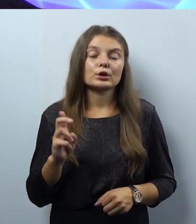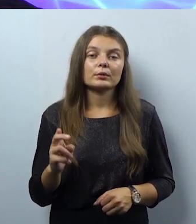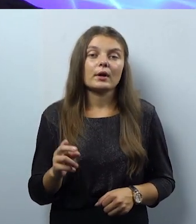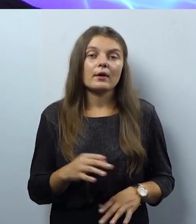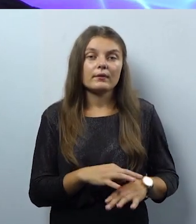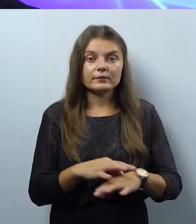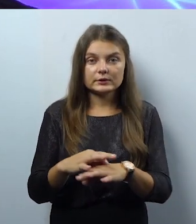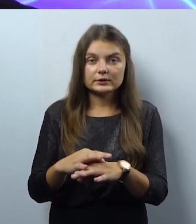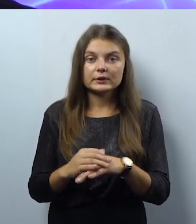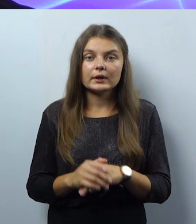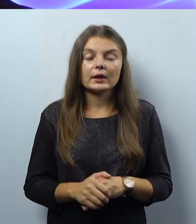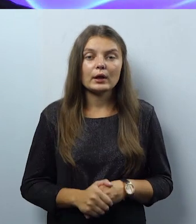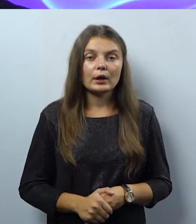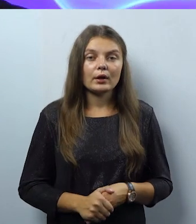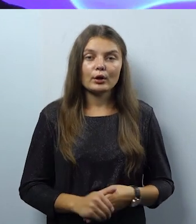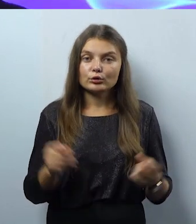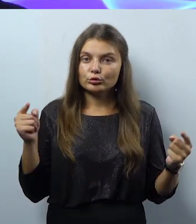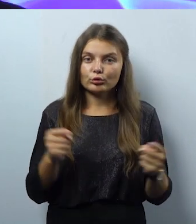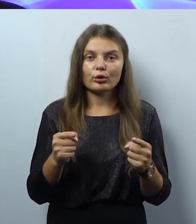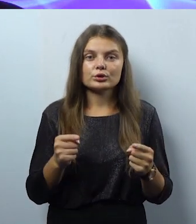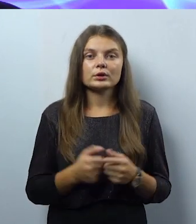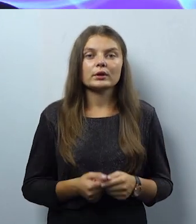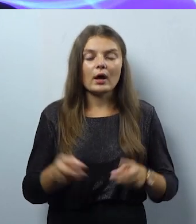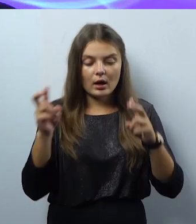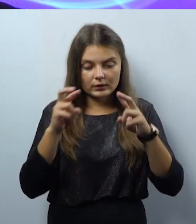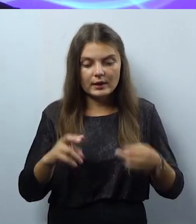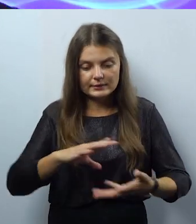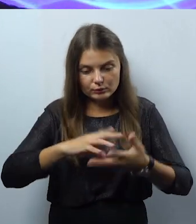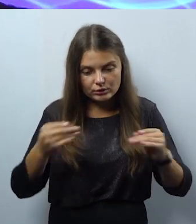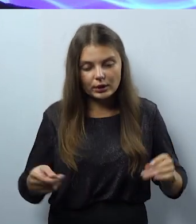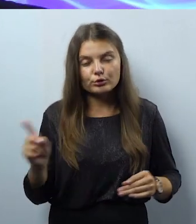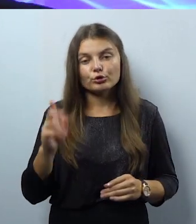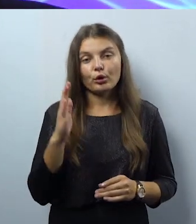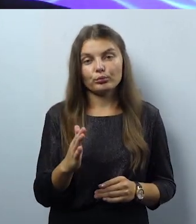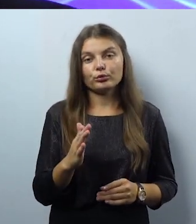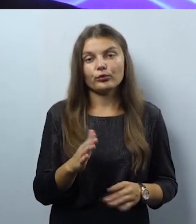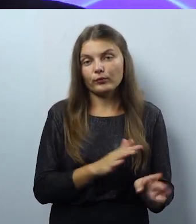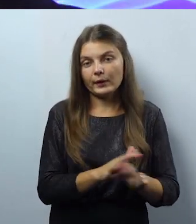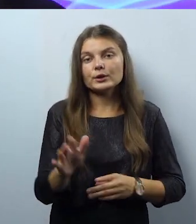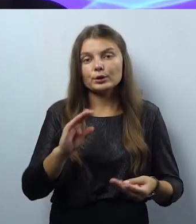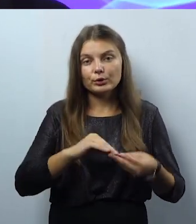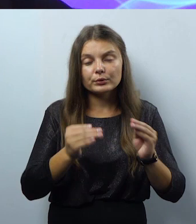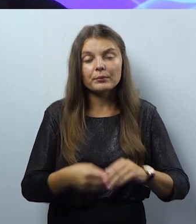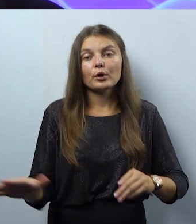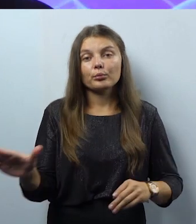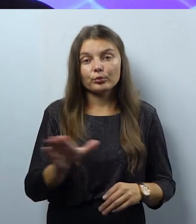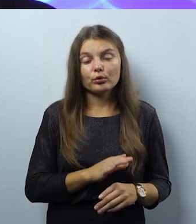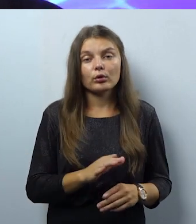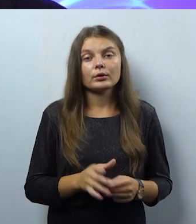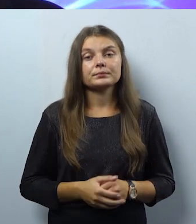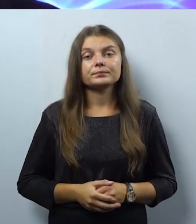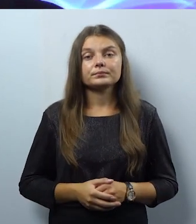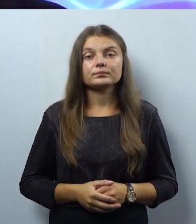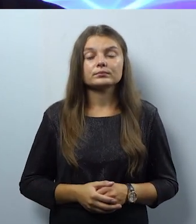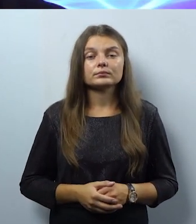якісно, науково обґрунтований моніторинг екологічної ситуації на території Бурштинської ТЕС, подальшим проведення заходів по усуненню наслідків. Це перше, що